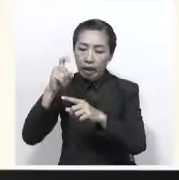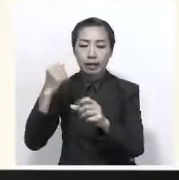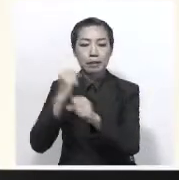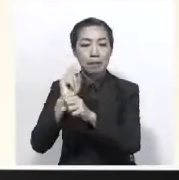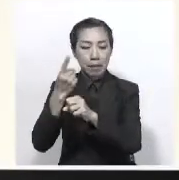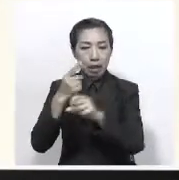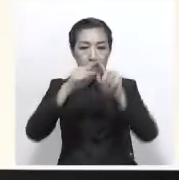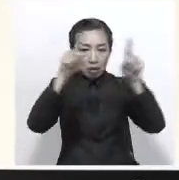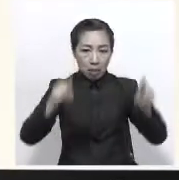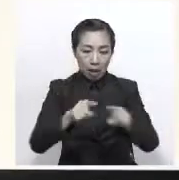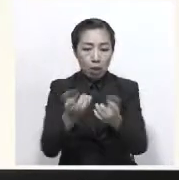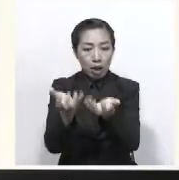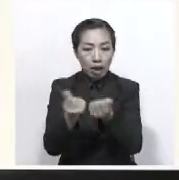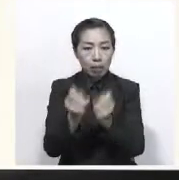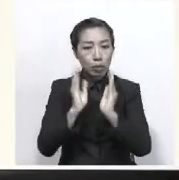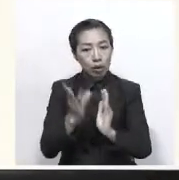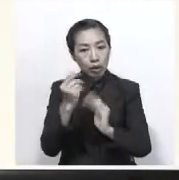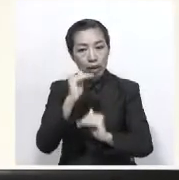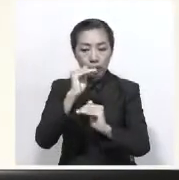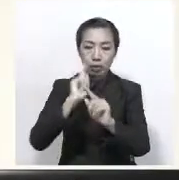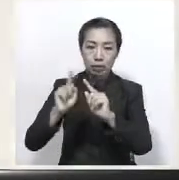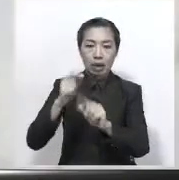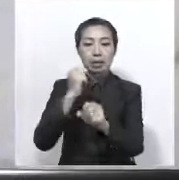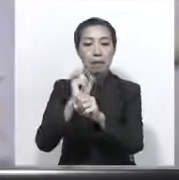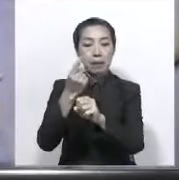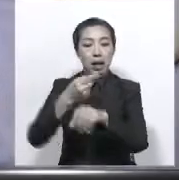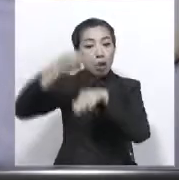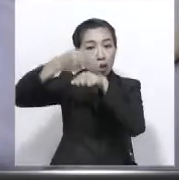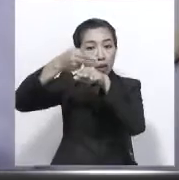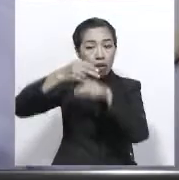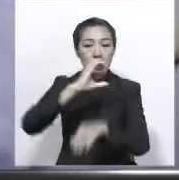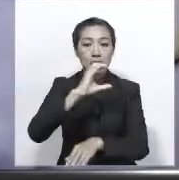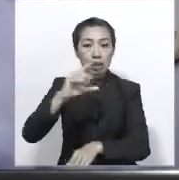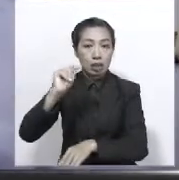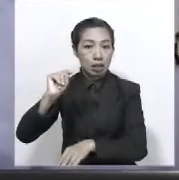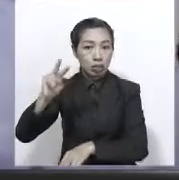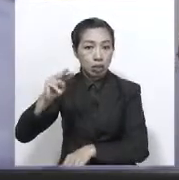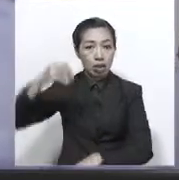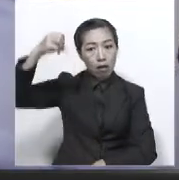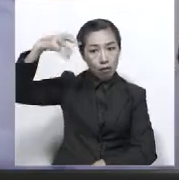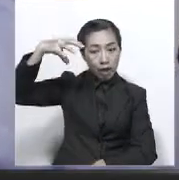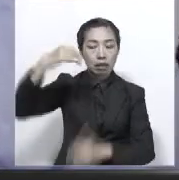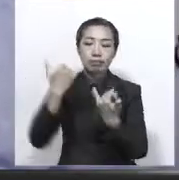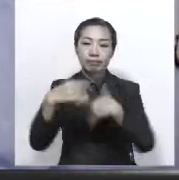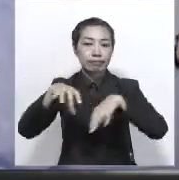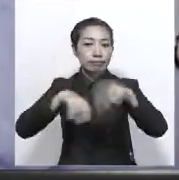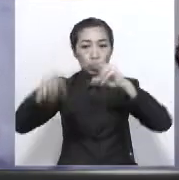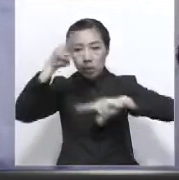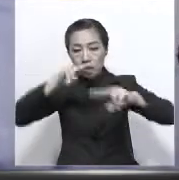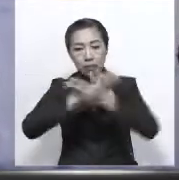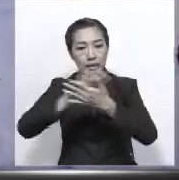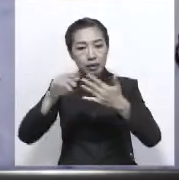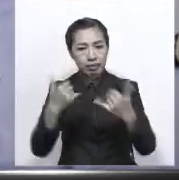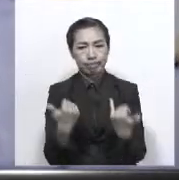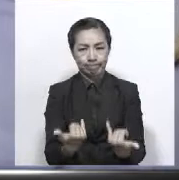ดยสารเราทำหมดกล้อง CCTV หรือว่าไฟแสงสว่างเราตรวจสอบหมดแล้วตอนนี้ต้องยืนยันว่